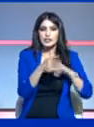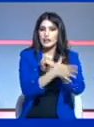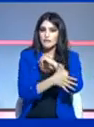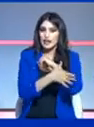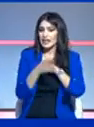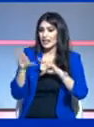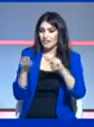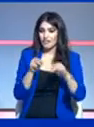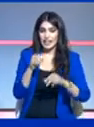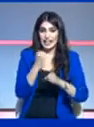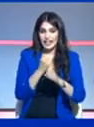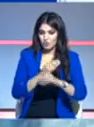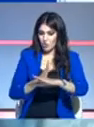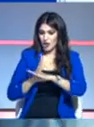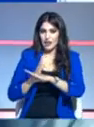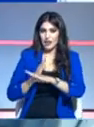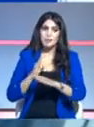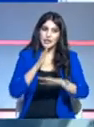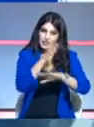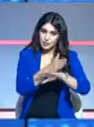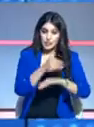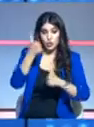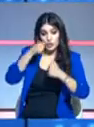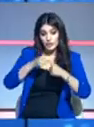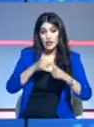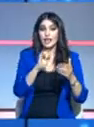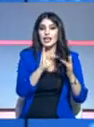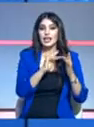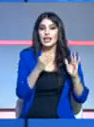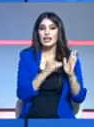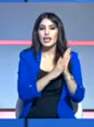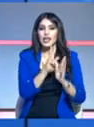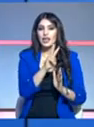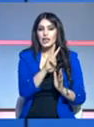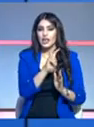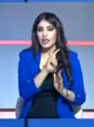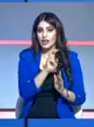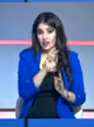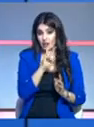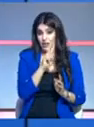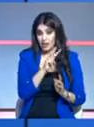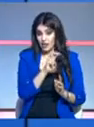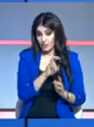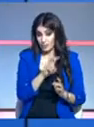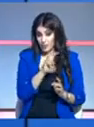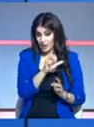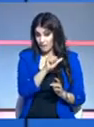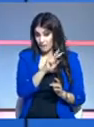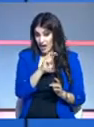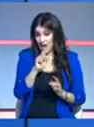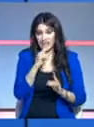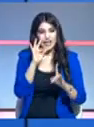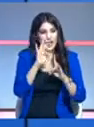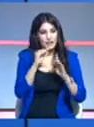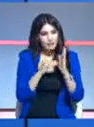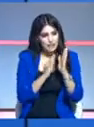ستكون بما النجاة أفضل هكذا. جوست نحب نذكر اللي إيفاكس راه ماهوش عائق. إيفاكس هي منظومة بوغ لا تراسابيليتي